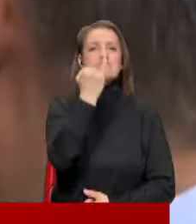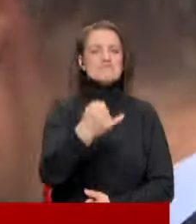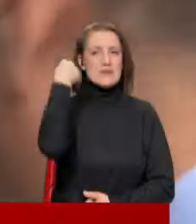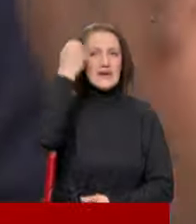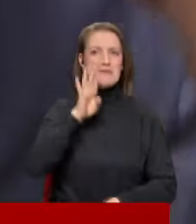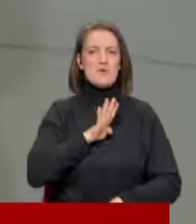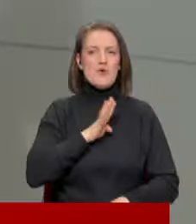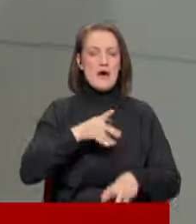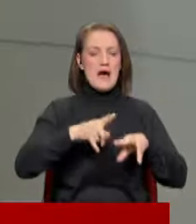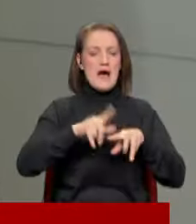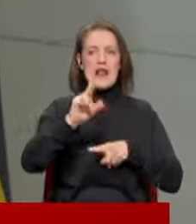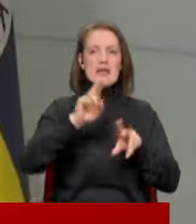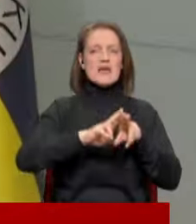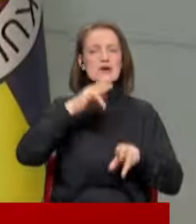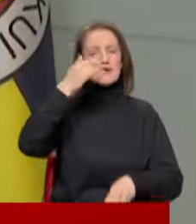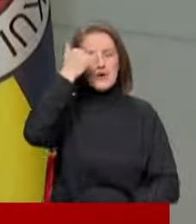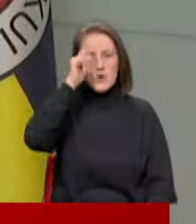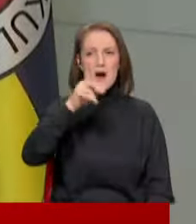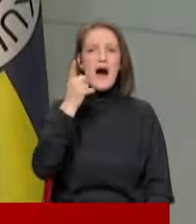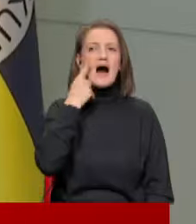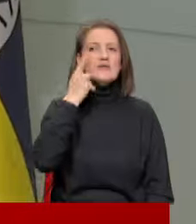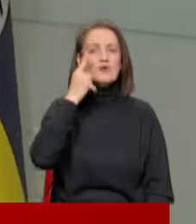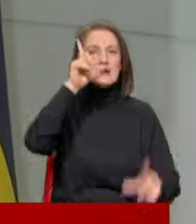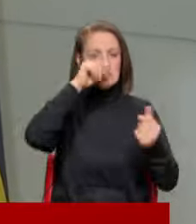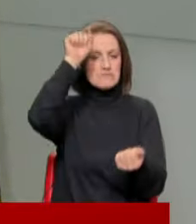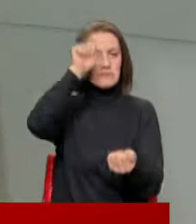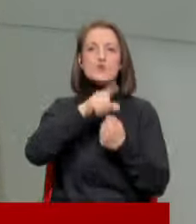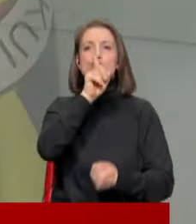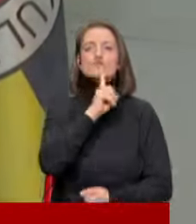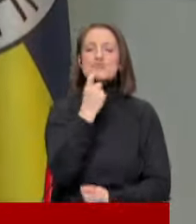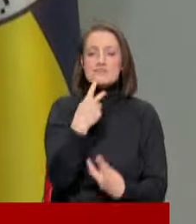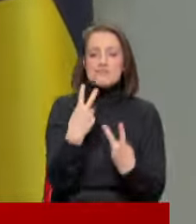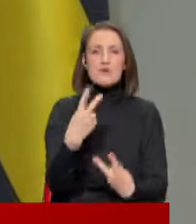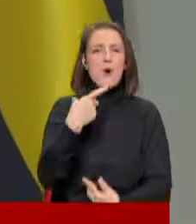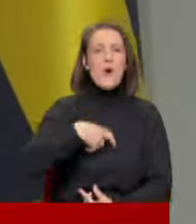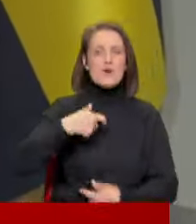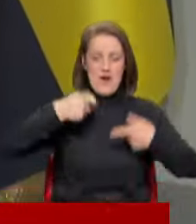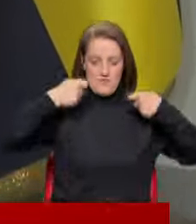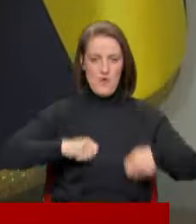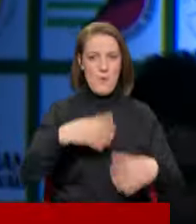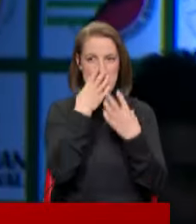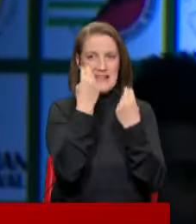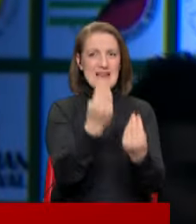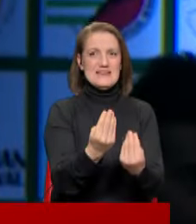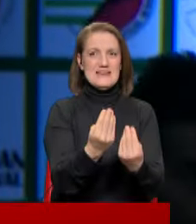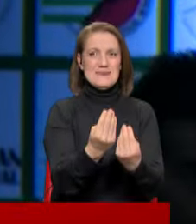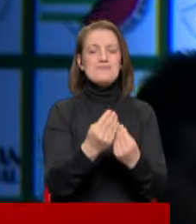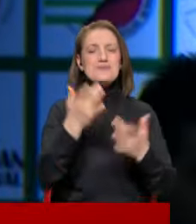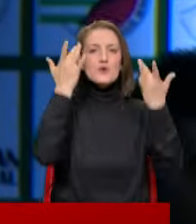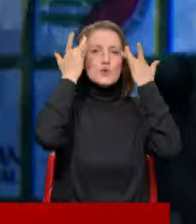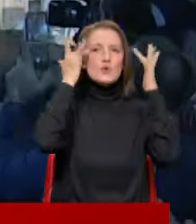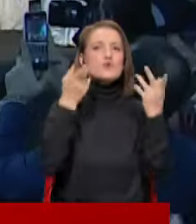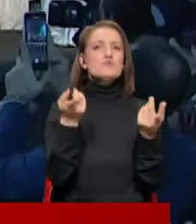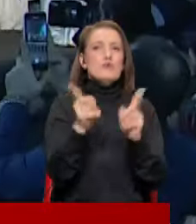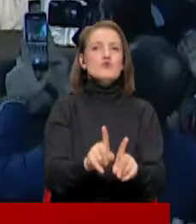İmamoğlu'na Ali Koç üzerinde Atatürk'ün resmi basılı 100 yıla özel o üniformayı hediye etti Kafkas kültür